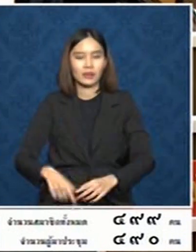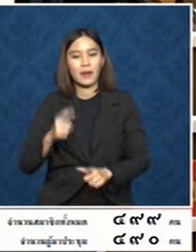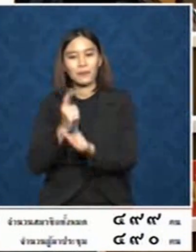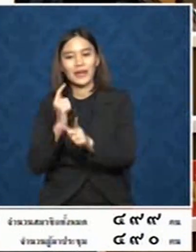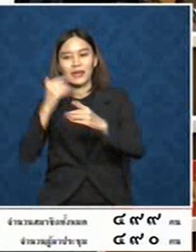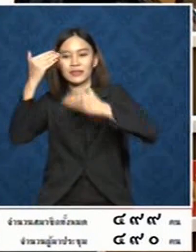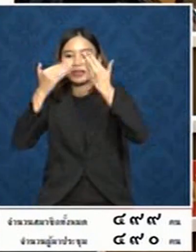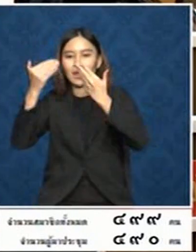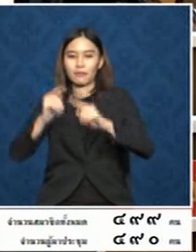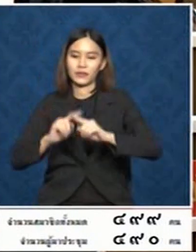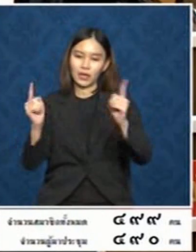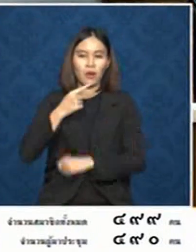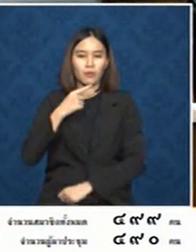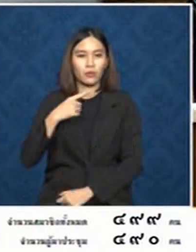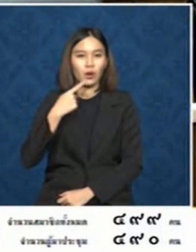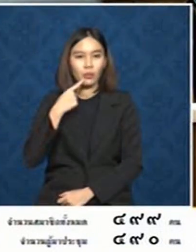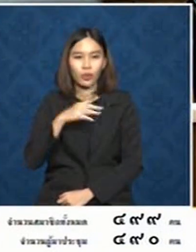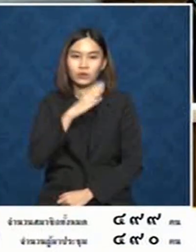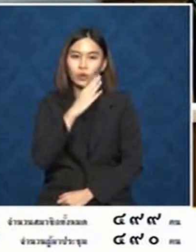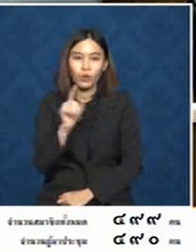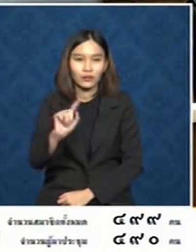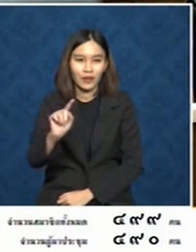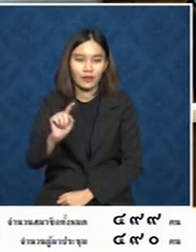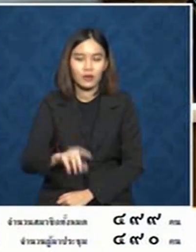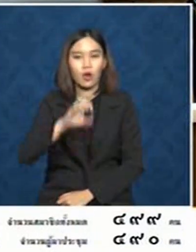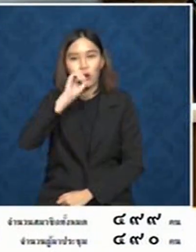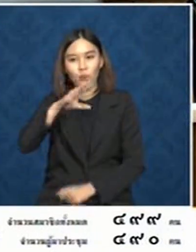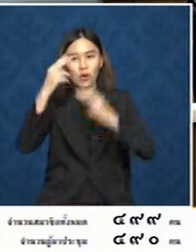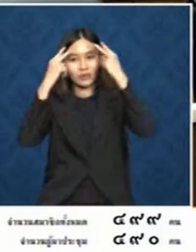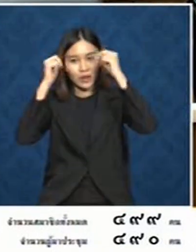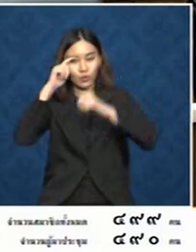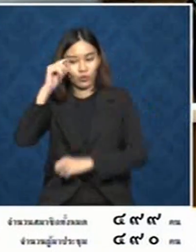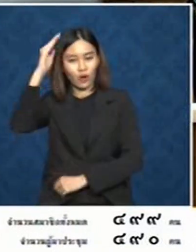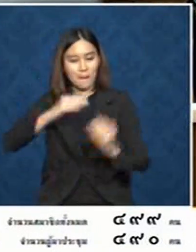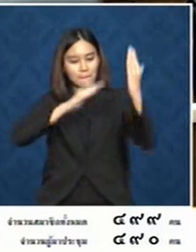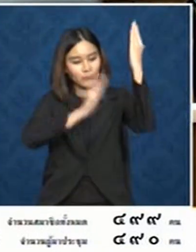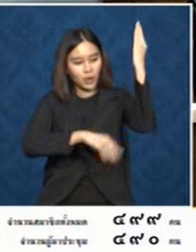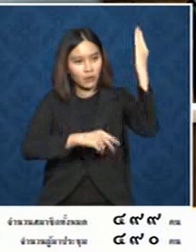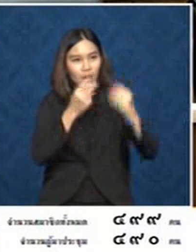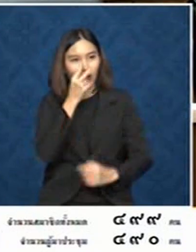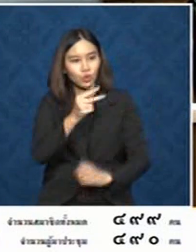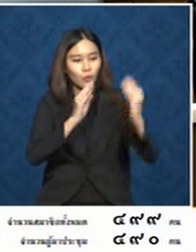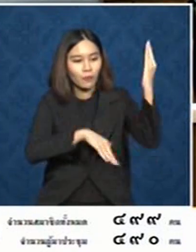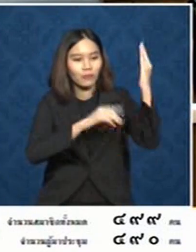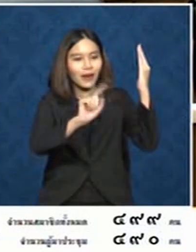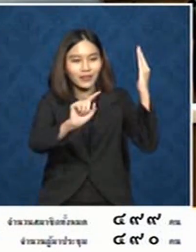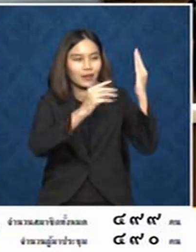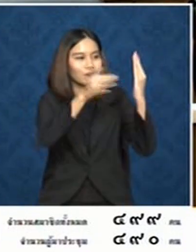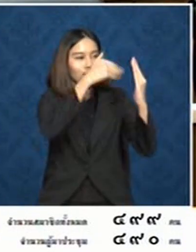ที่จะไปดูแลพี่น้องภาคใต้และที่ท่านบอกว่าท่านนนตรีลงงพื้นที่เนี่ยท่านไปดูภาพใหม่